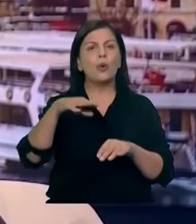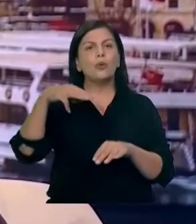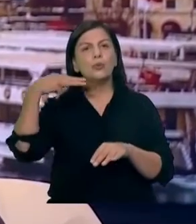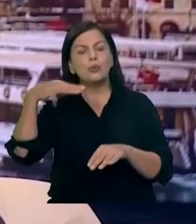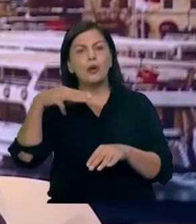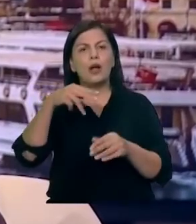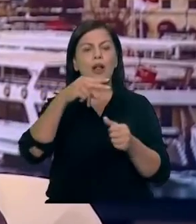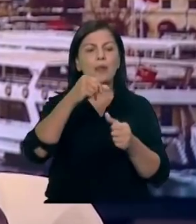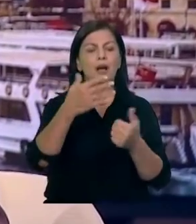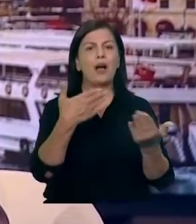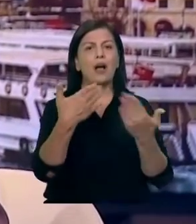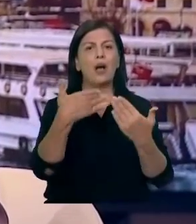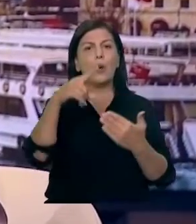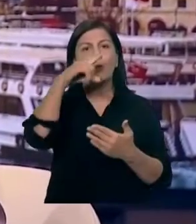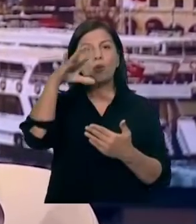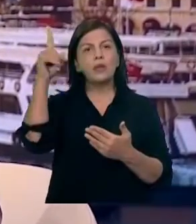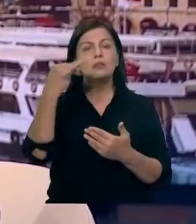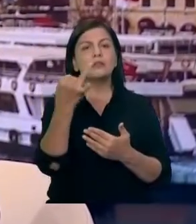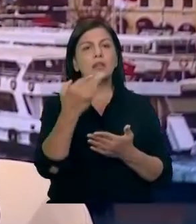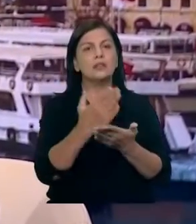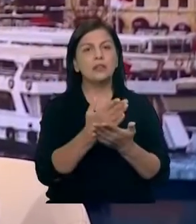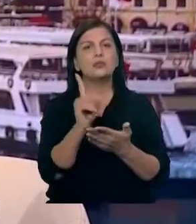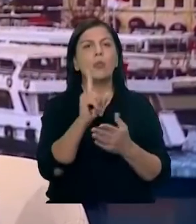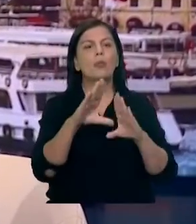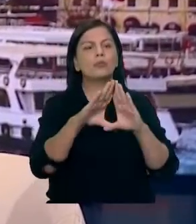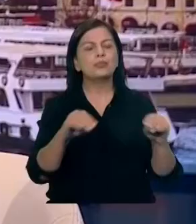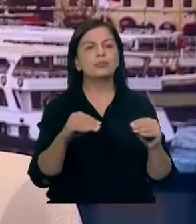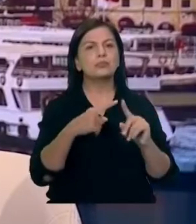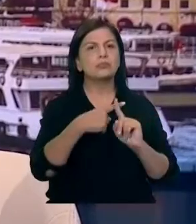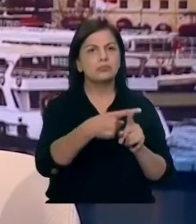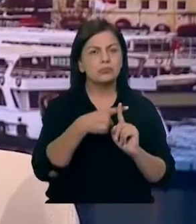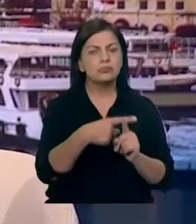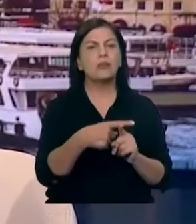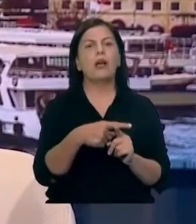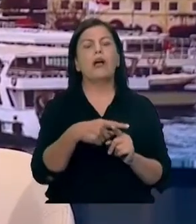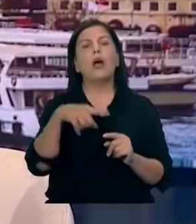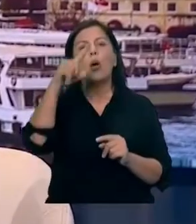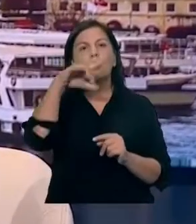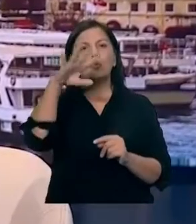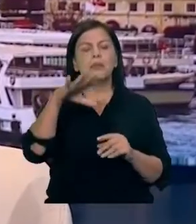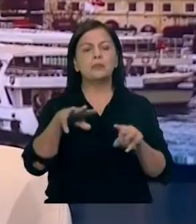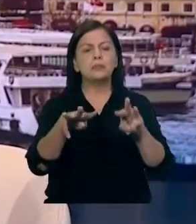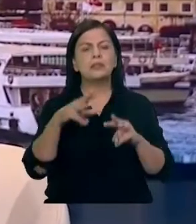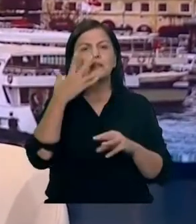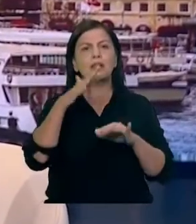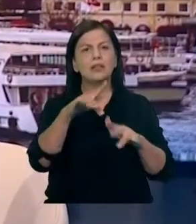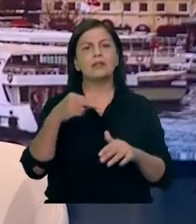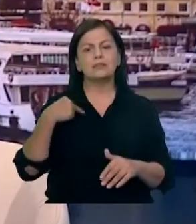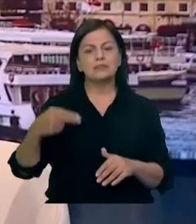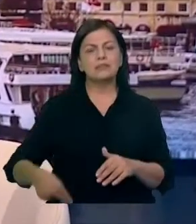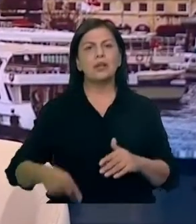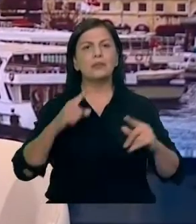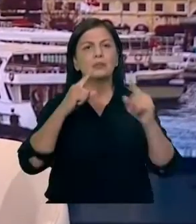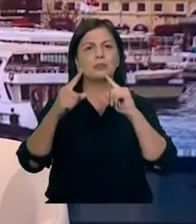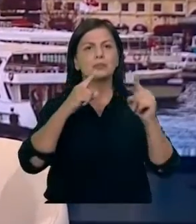münasibətlərin normallaşmasında maraqlı olub. Bunu Rusiya Xarici İşlər Nazirliyinin rəsmi nümayəndəsi Maria Zaxarova keçirdiyi ənənəvi